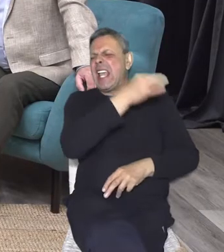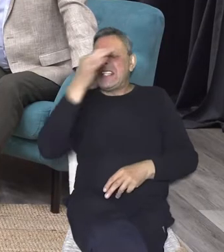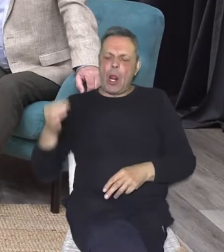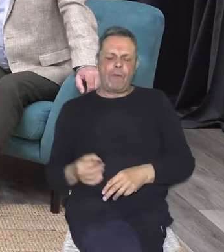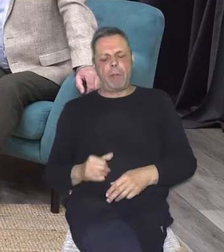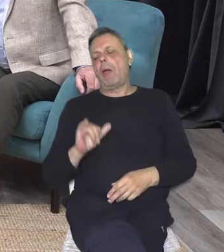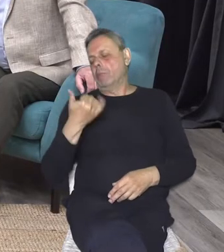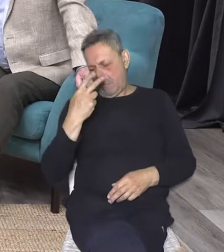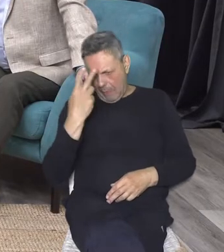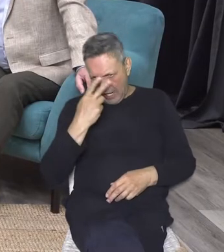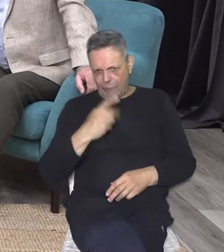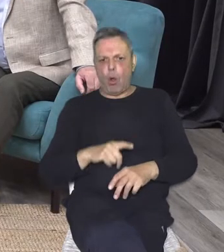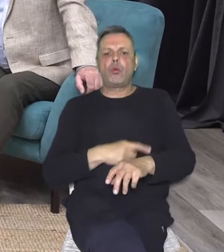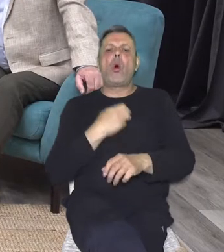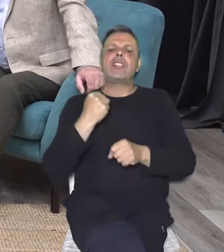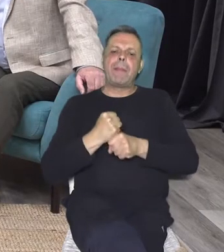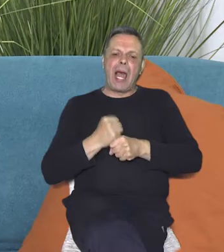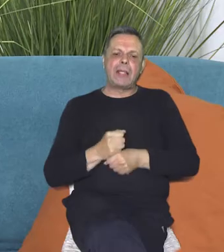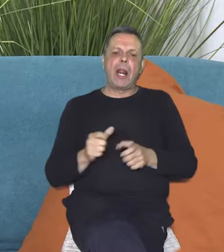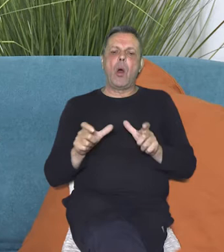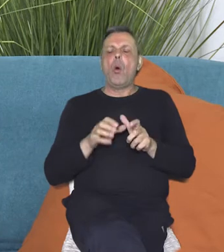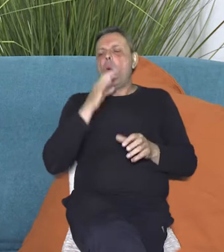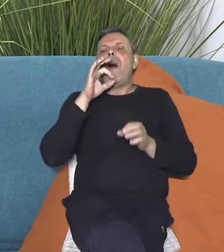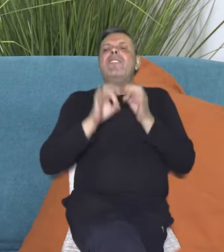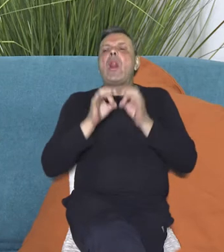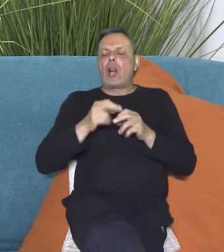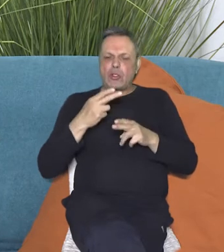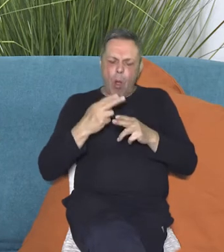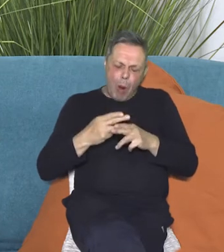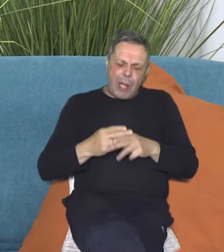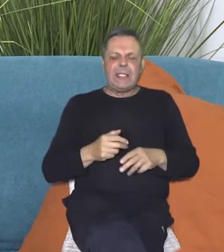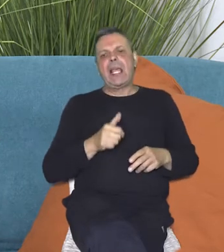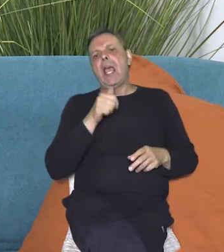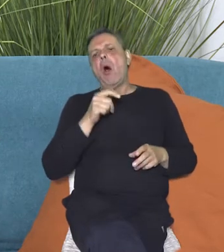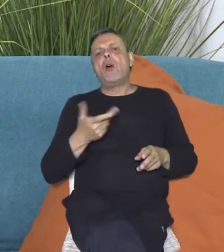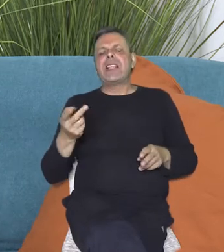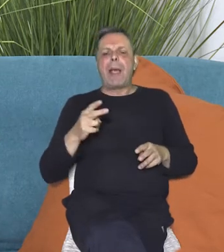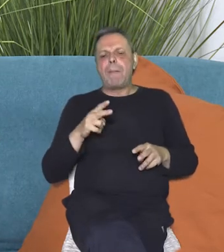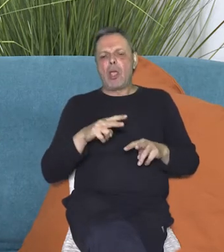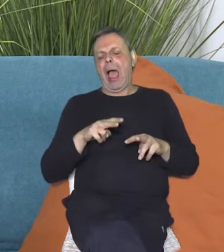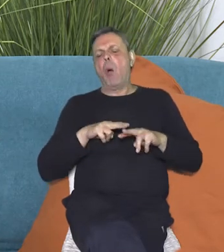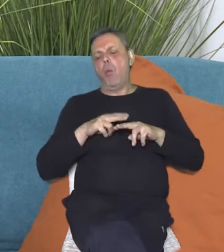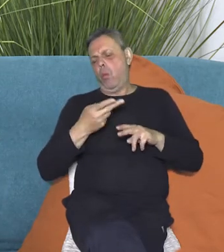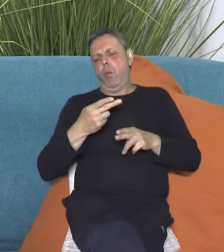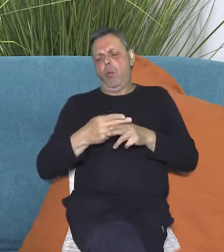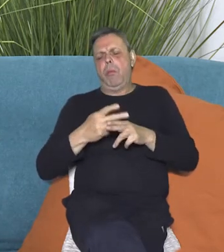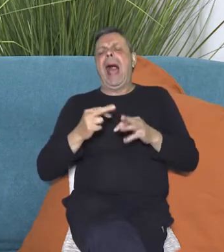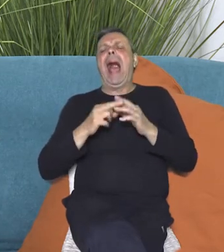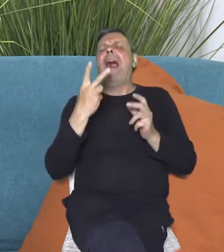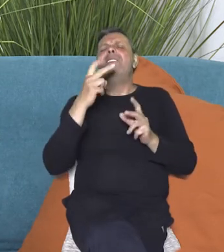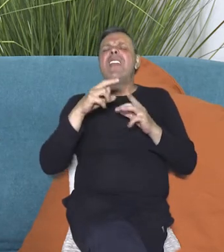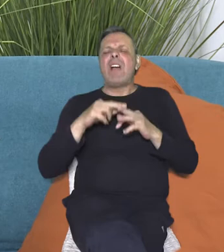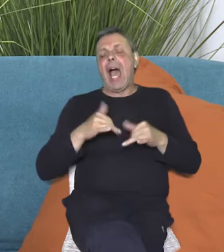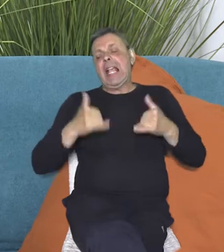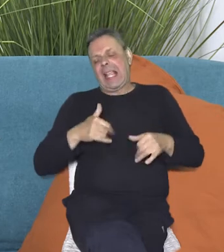vrijeme? Jesam, naravno. Dugo sam radila u Vinogradskoj, onda sam još kratko bila u poliklinici Aviva, a sad